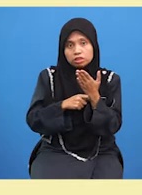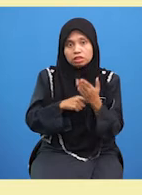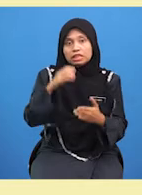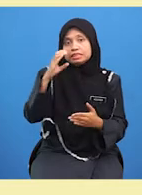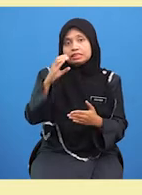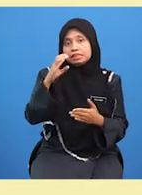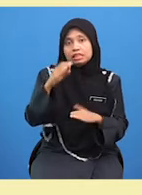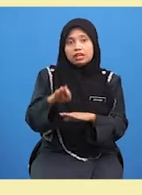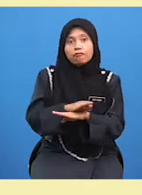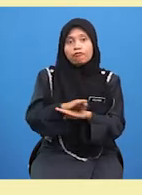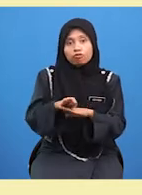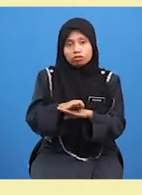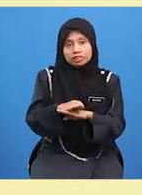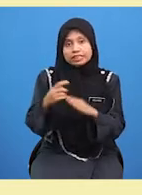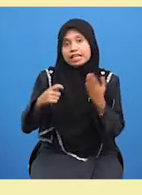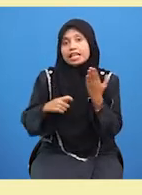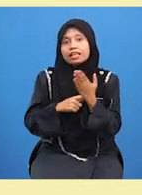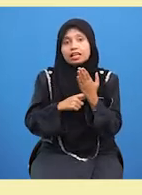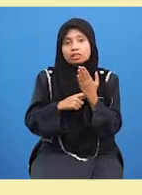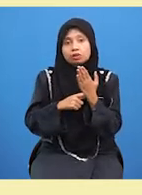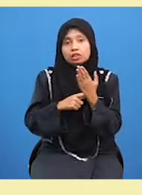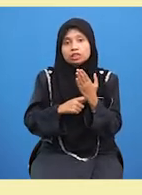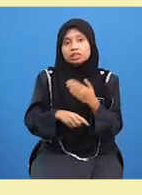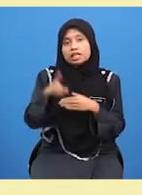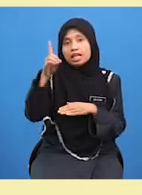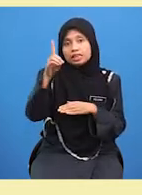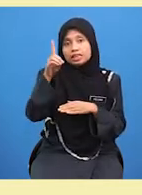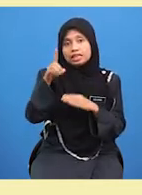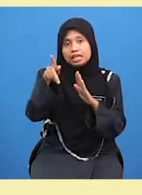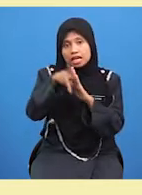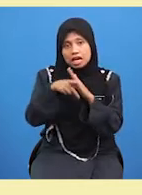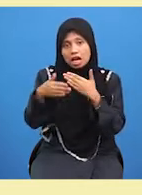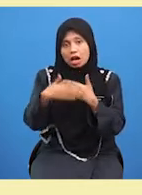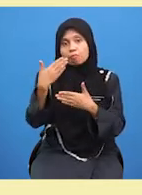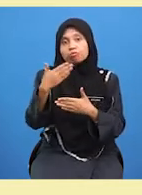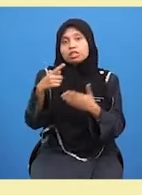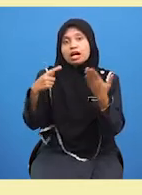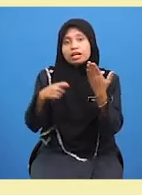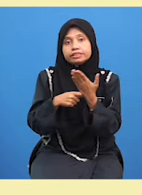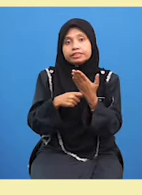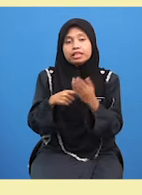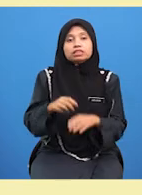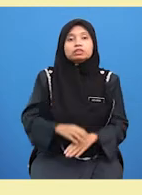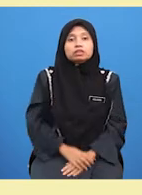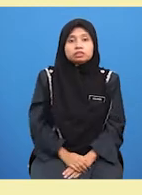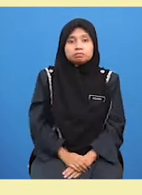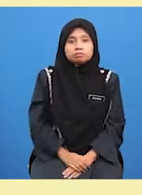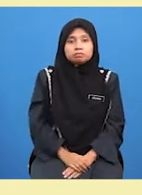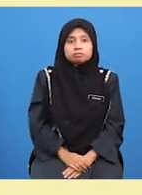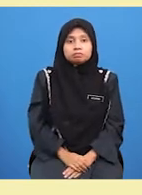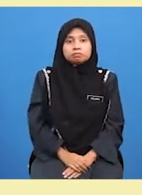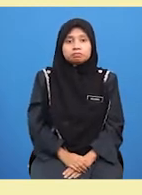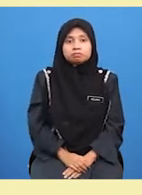teknologi, C, fungsi teknologi, D, kemudahan